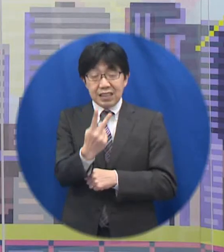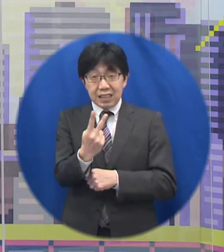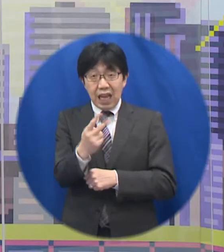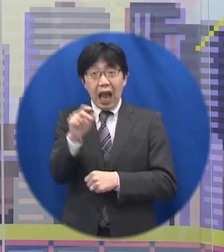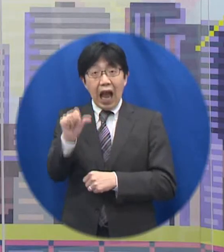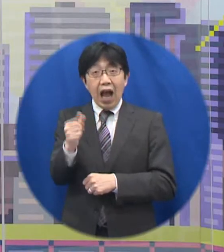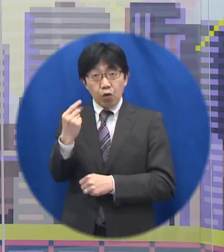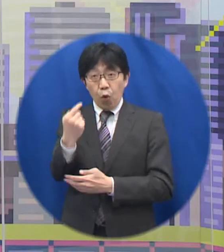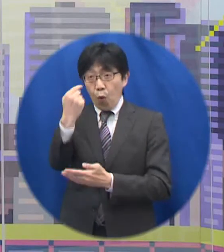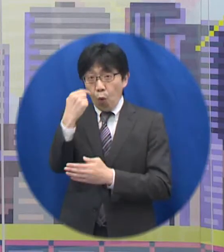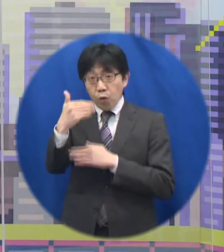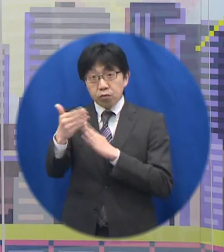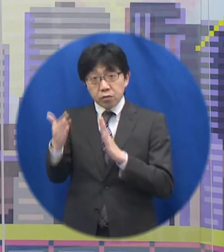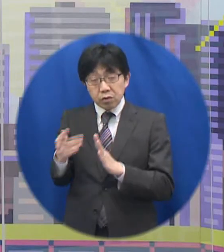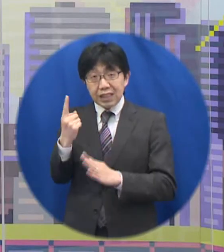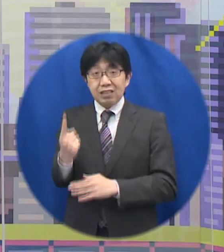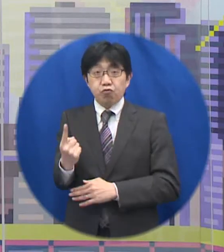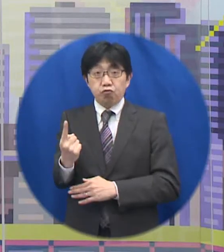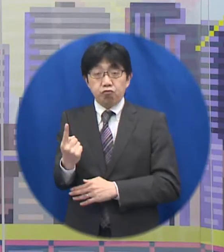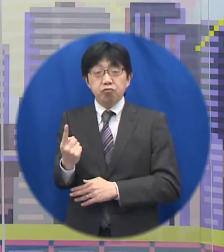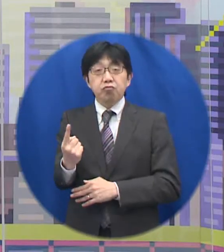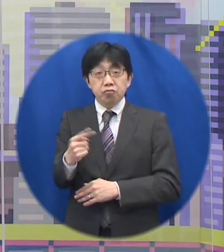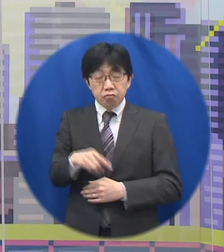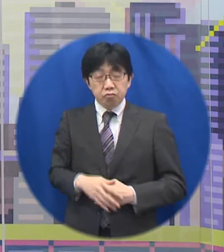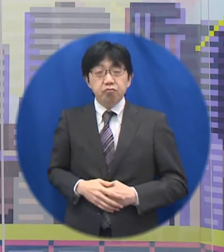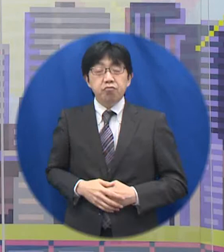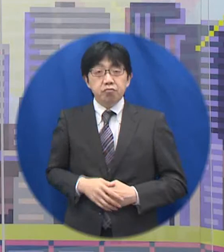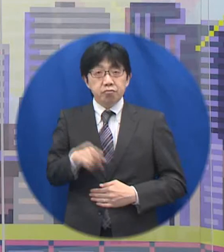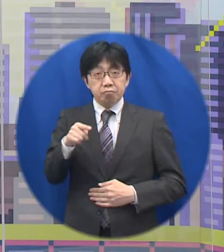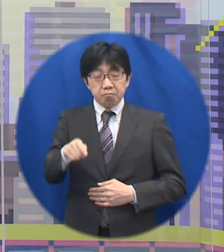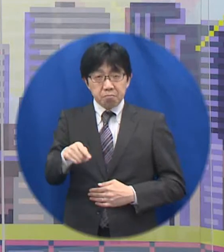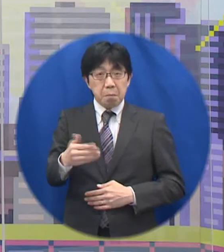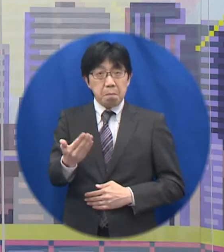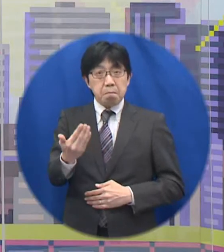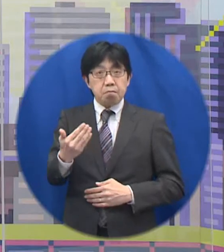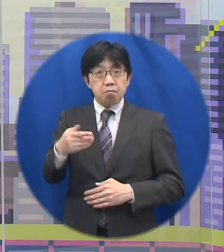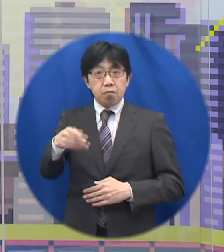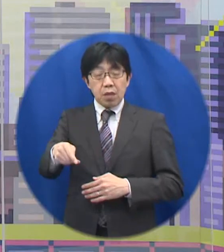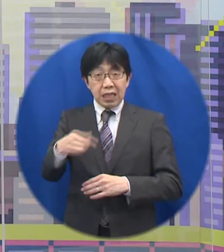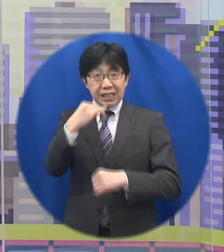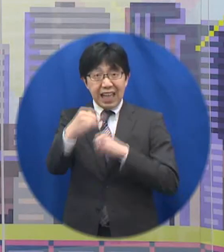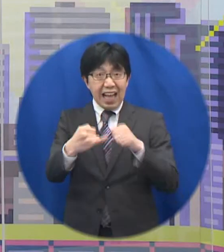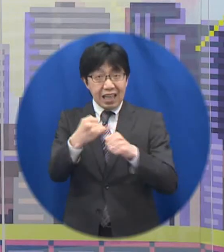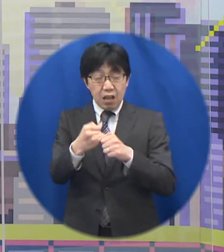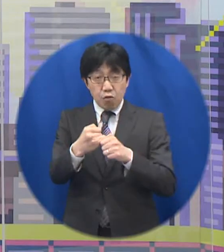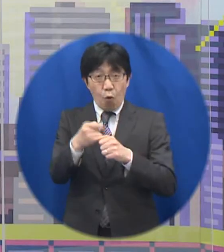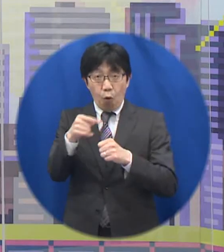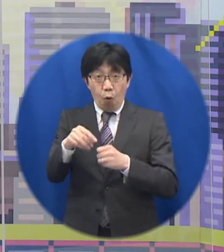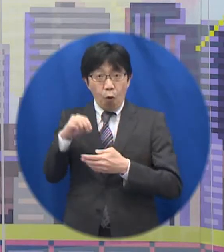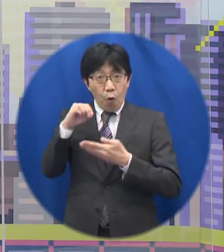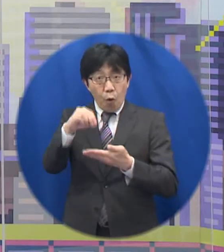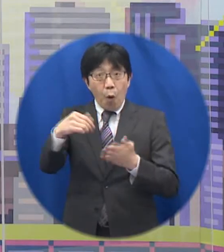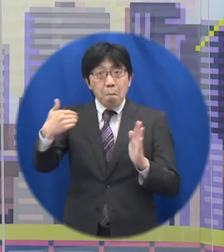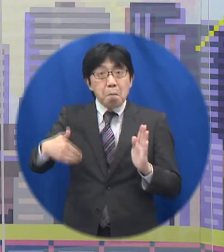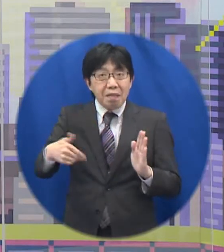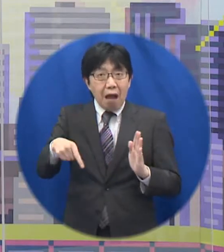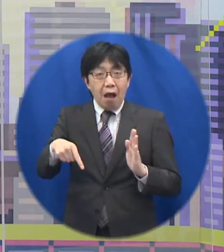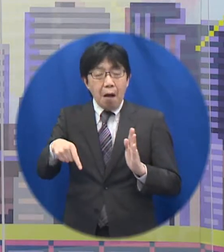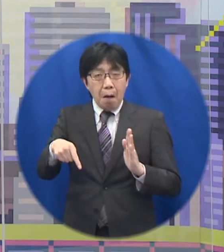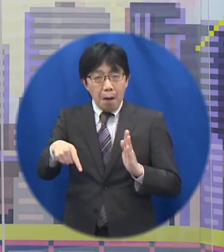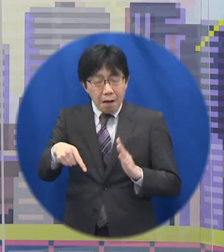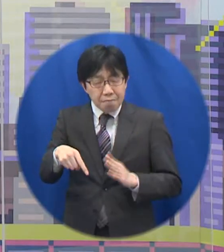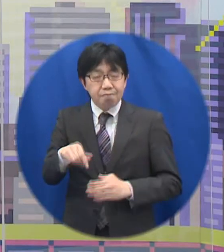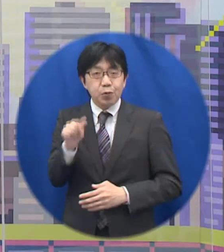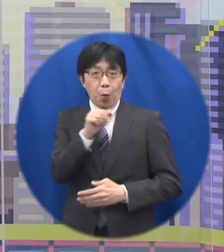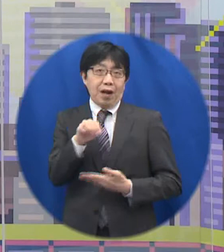1点、豊島情報スクエアでは未公開の絵画以外の作品をご紹介させていただきます。 楽し